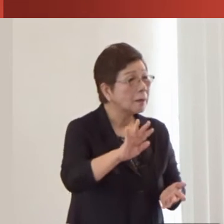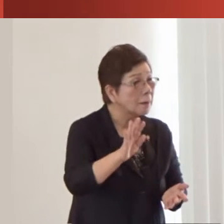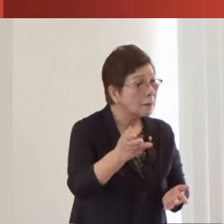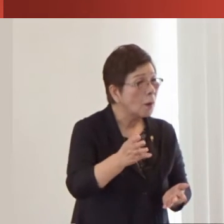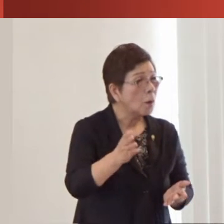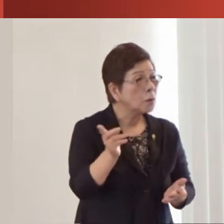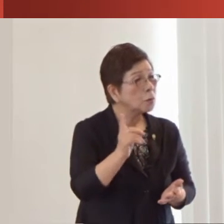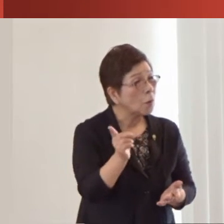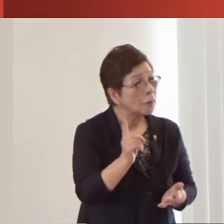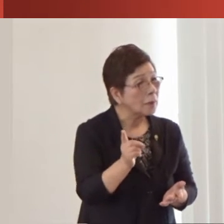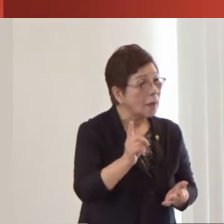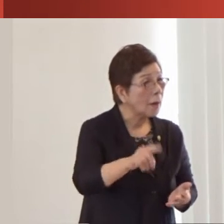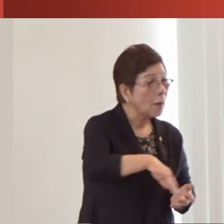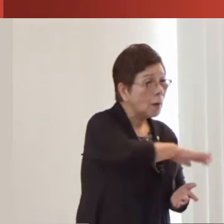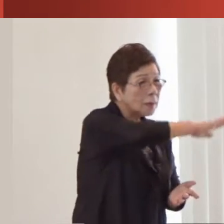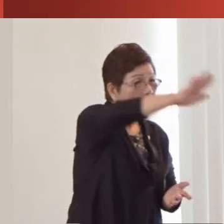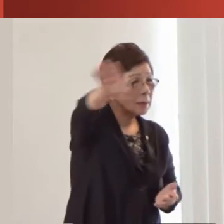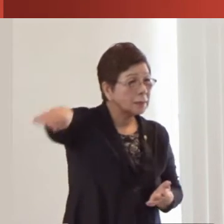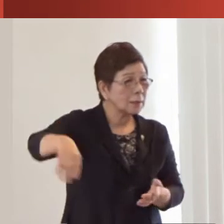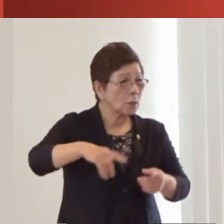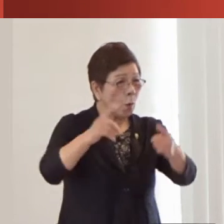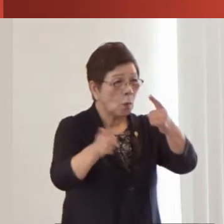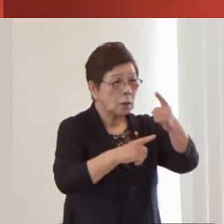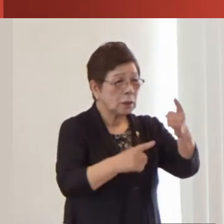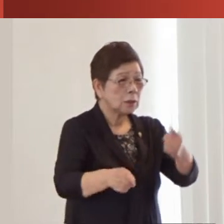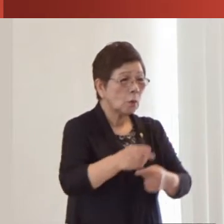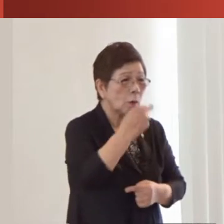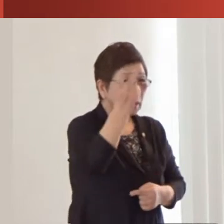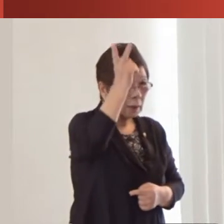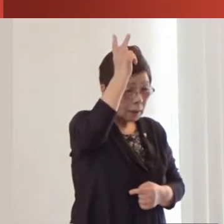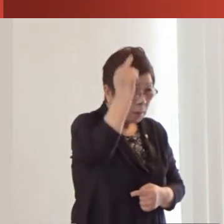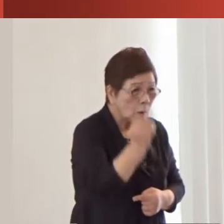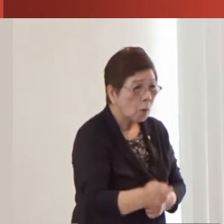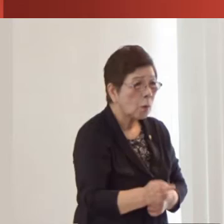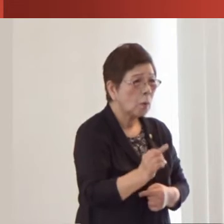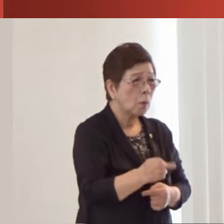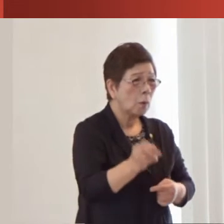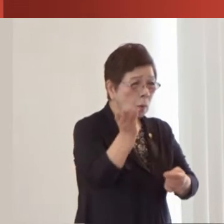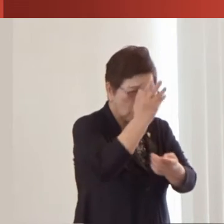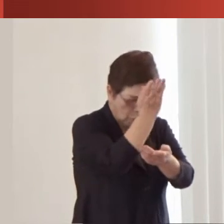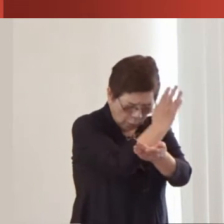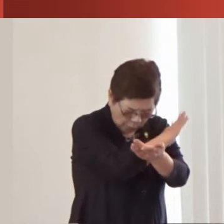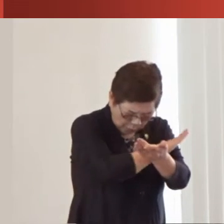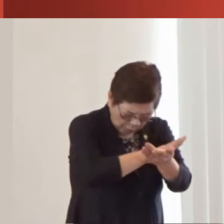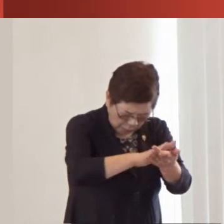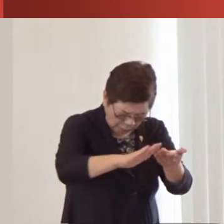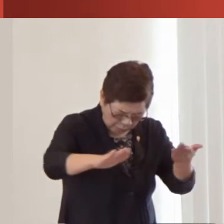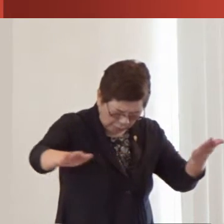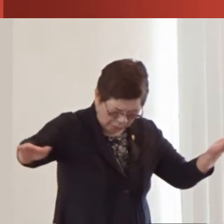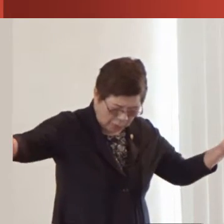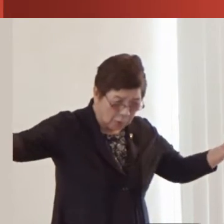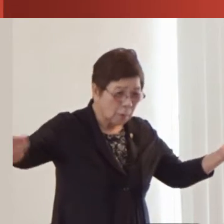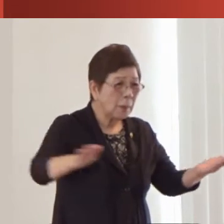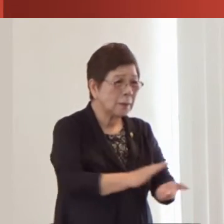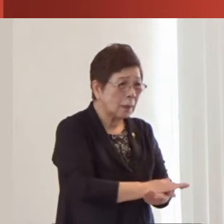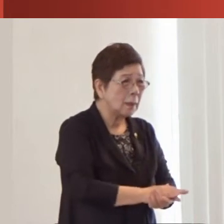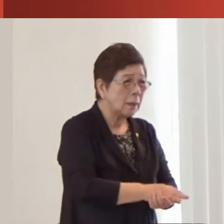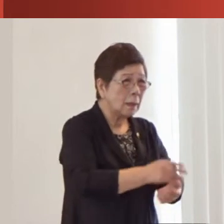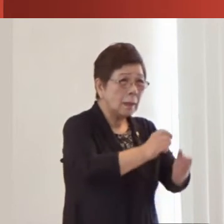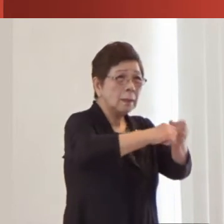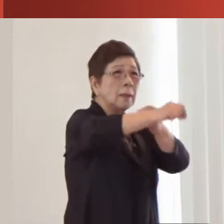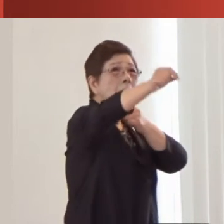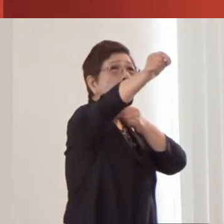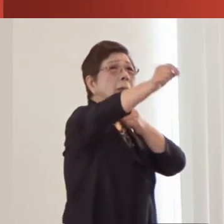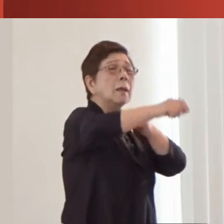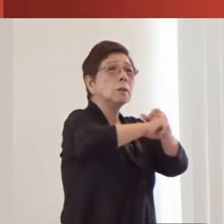そんな私たちを一人子の血によって洗ってですね、清めて、そして永遠の命を与えて我